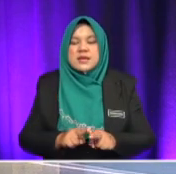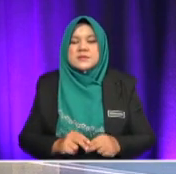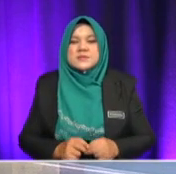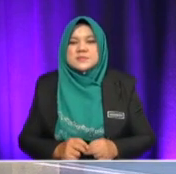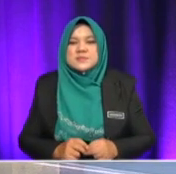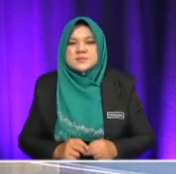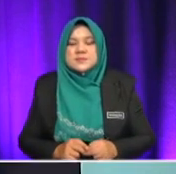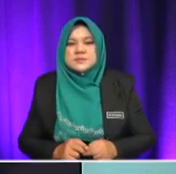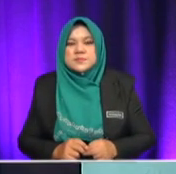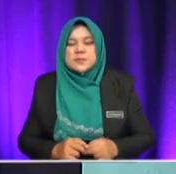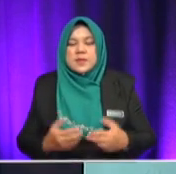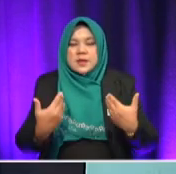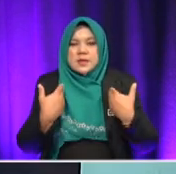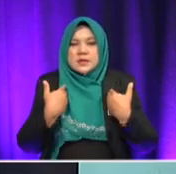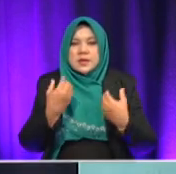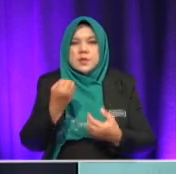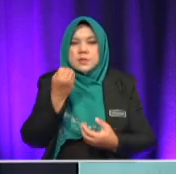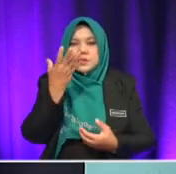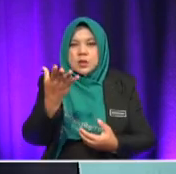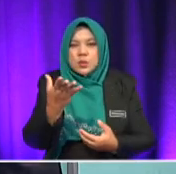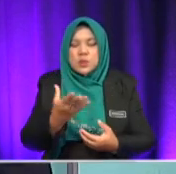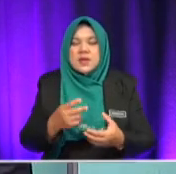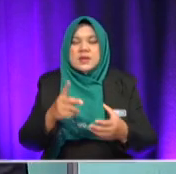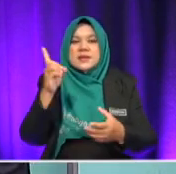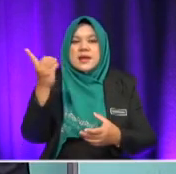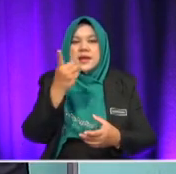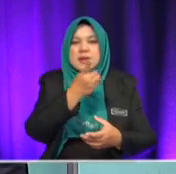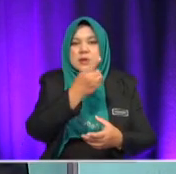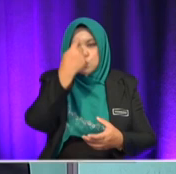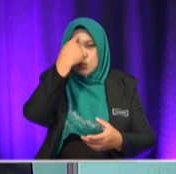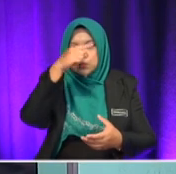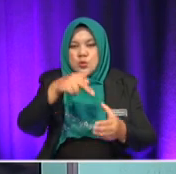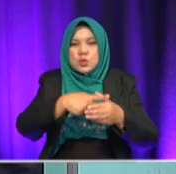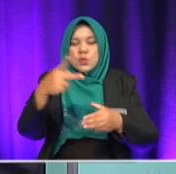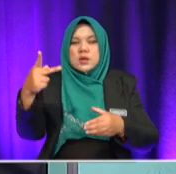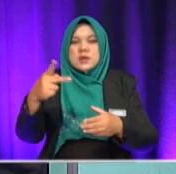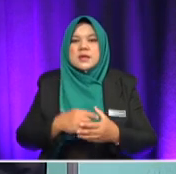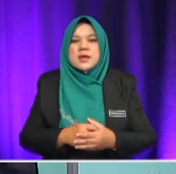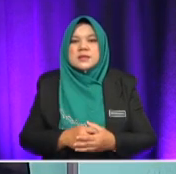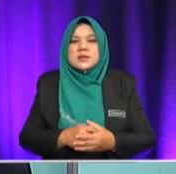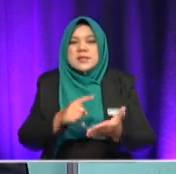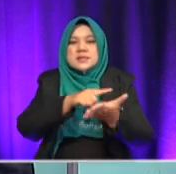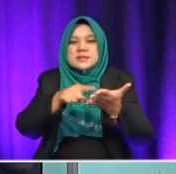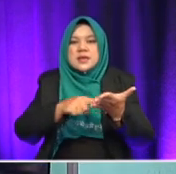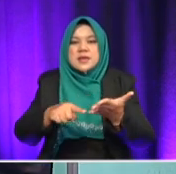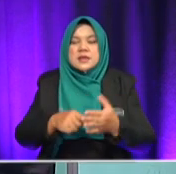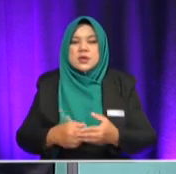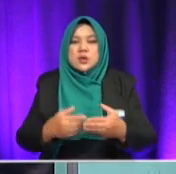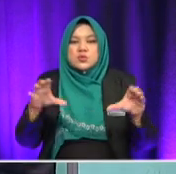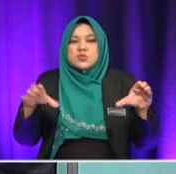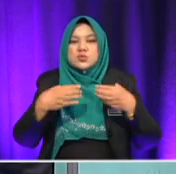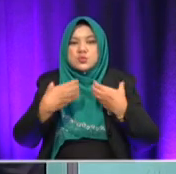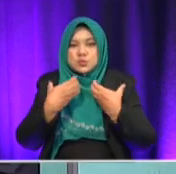kita ada ujian Sebutkan dalil mengeluarkan zakat coba sambung ayat ini Fatin coba